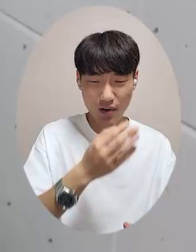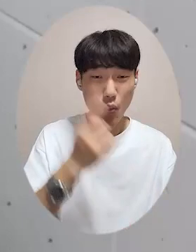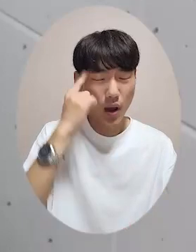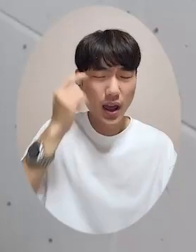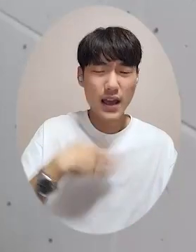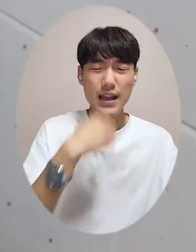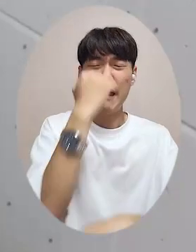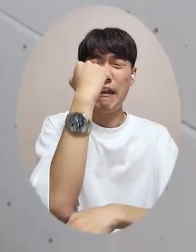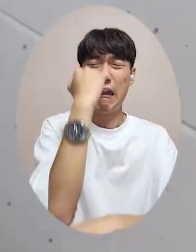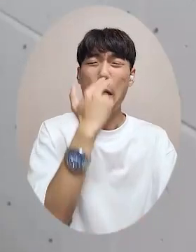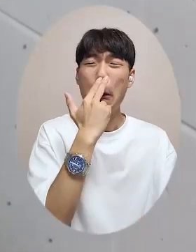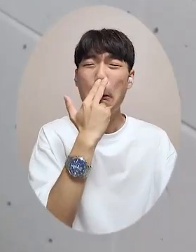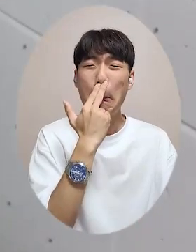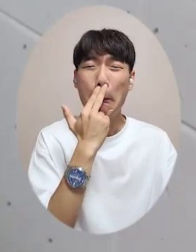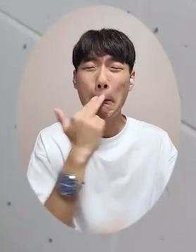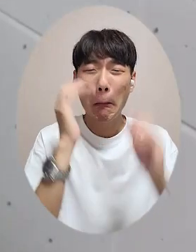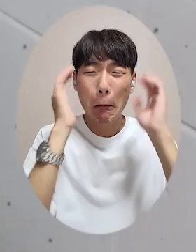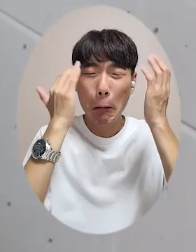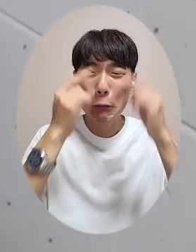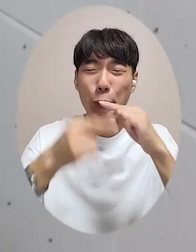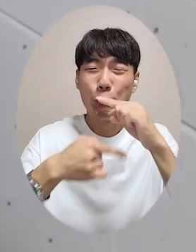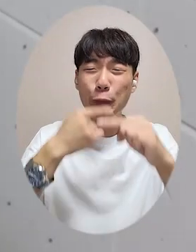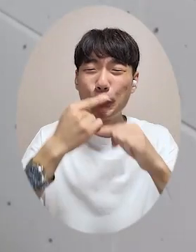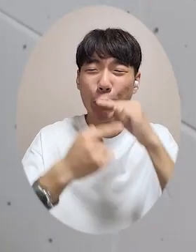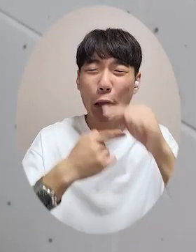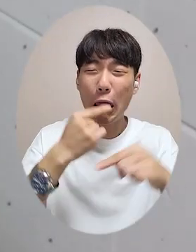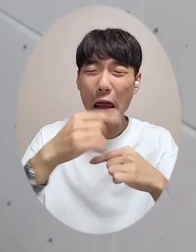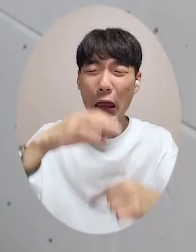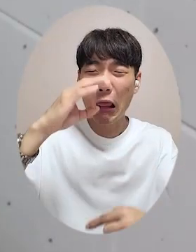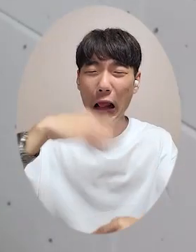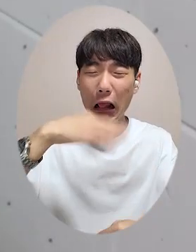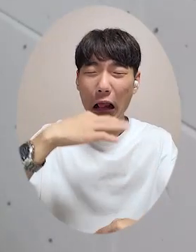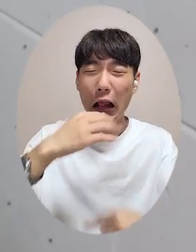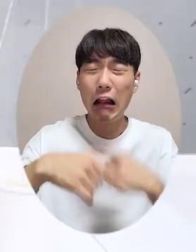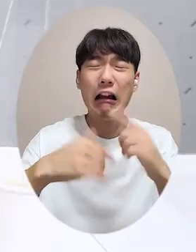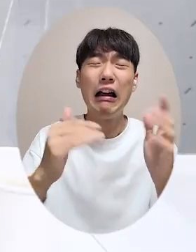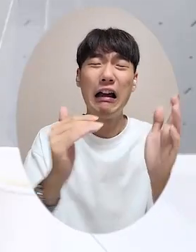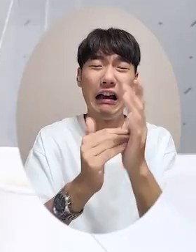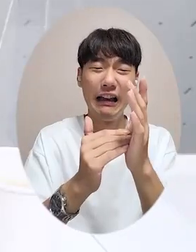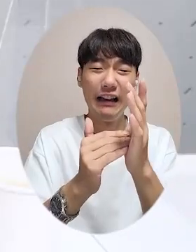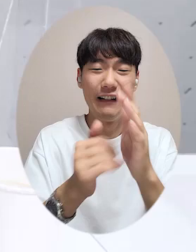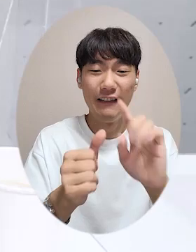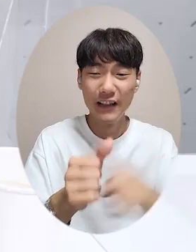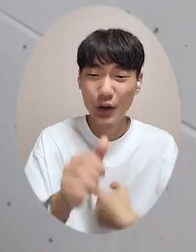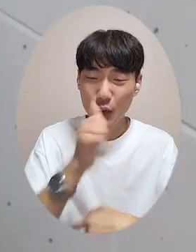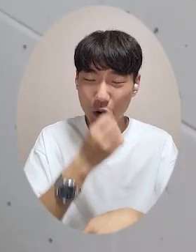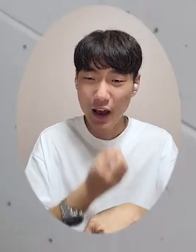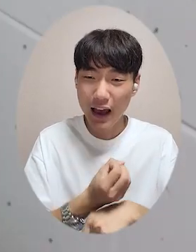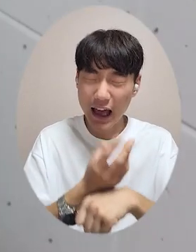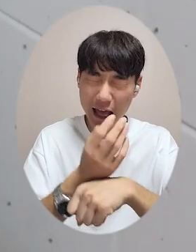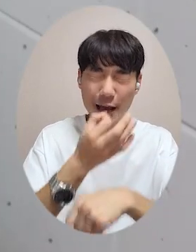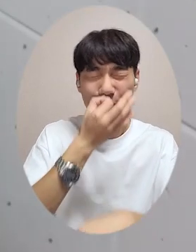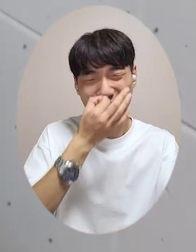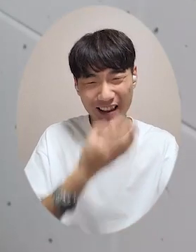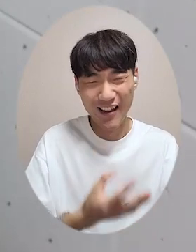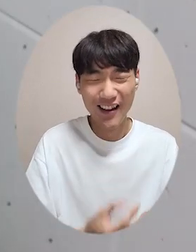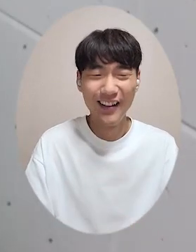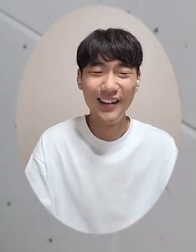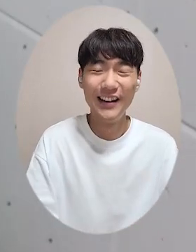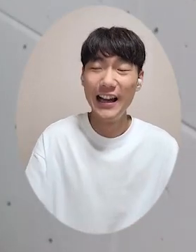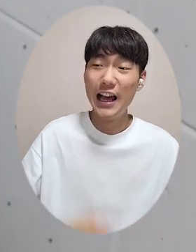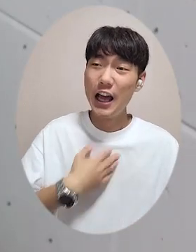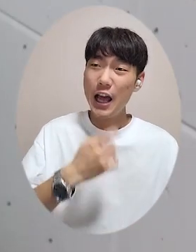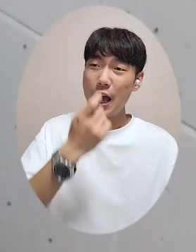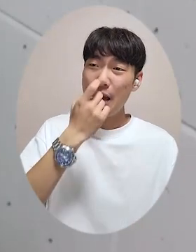했었지 지금처럼 이제 전문적으로 한 적은 없었고요. 왜냐면 네. 일단 그렇게 배운 것보다는